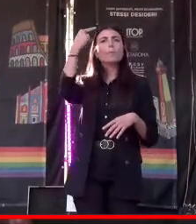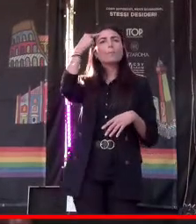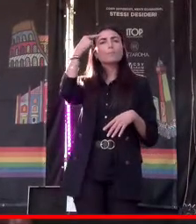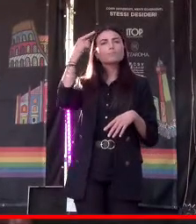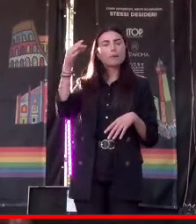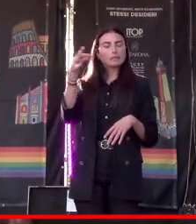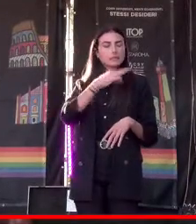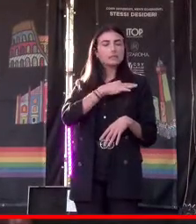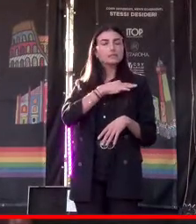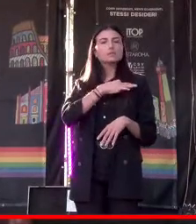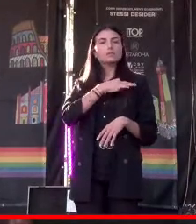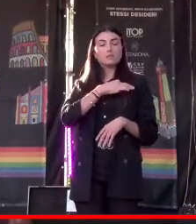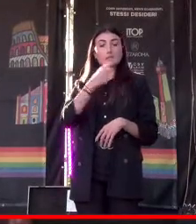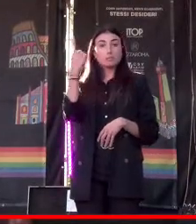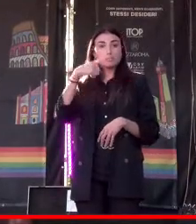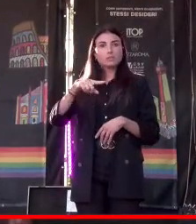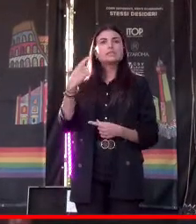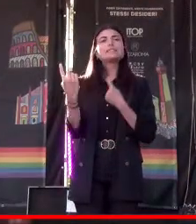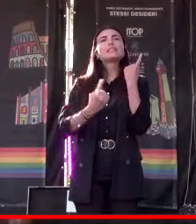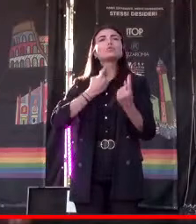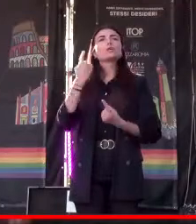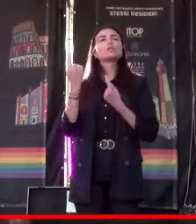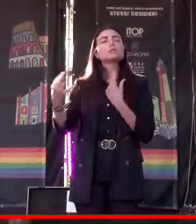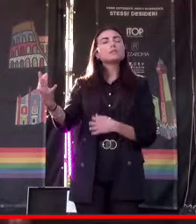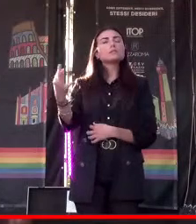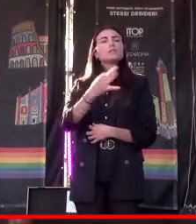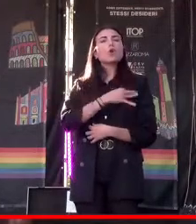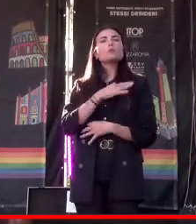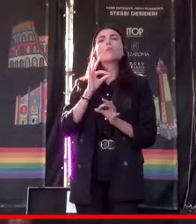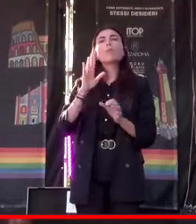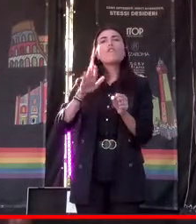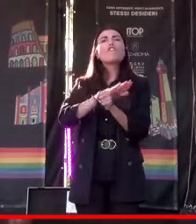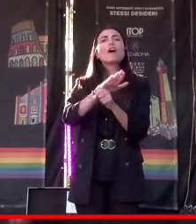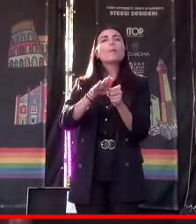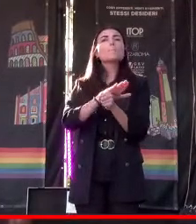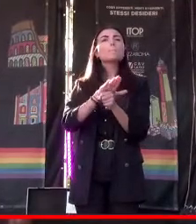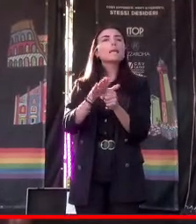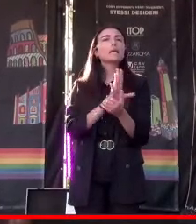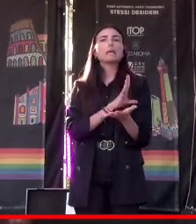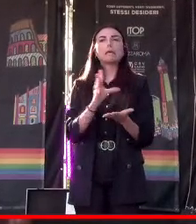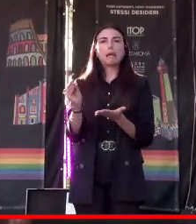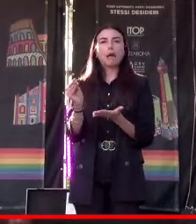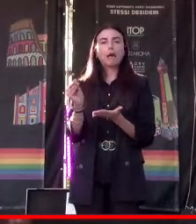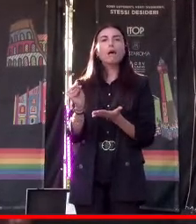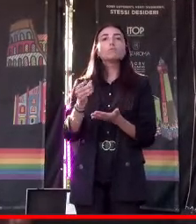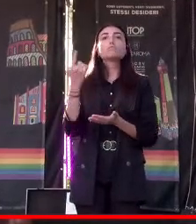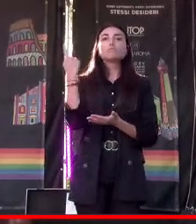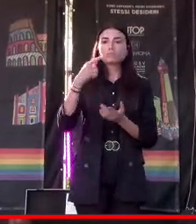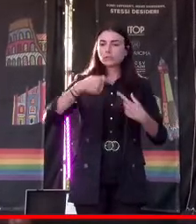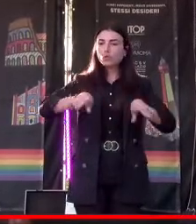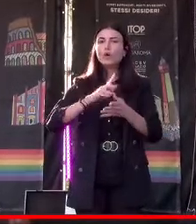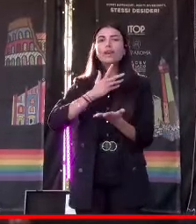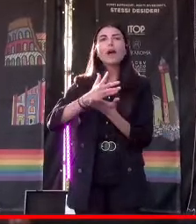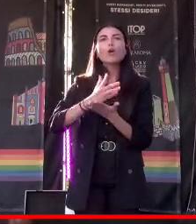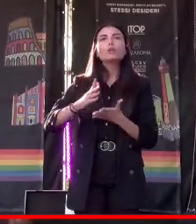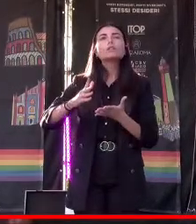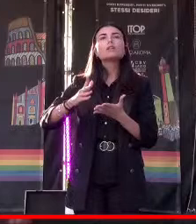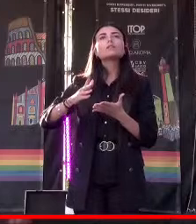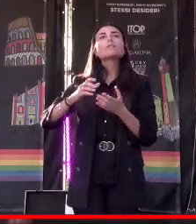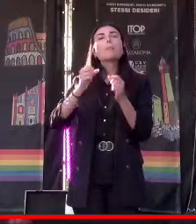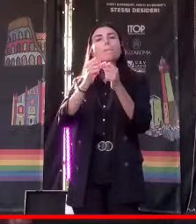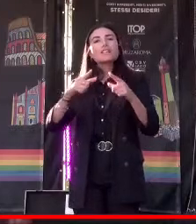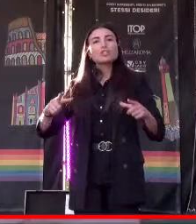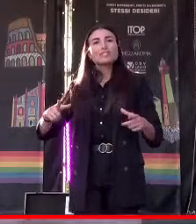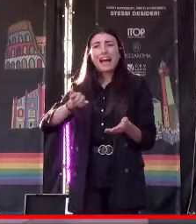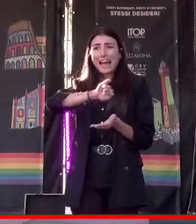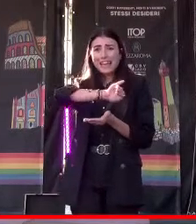una situazione che colpisce un intero nucleo familiare. Quindi raccontiamo come la città escluda non solo la